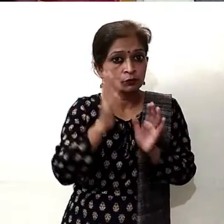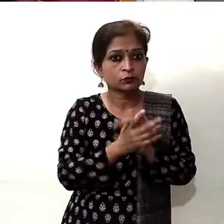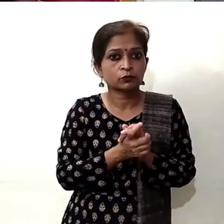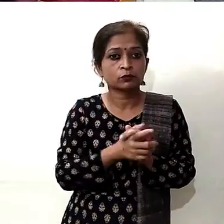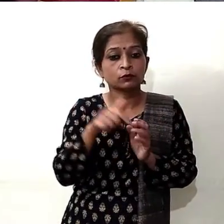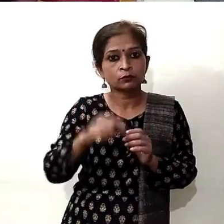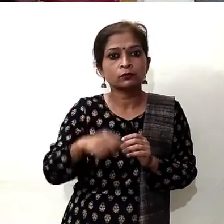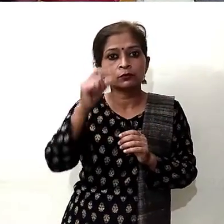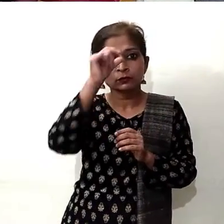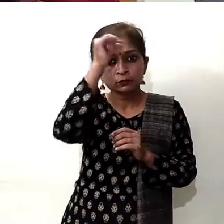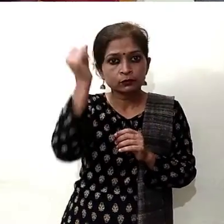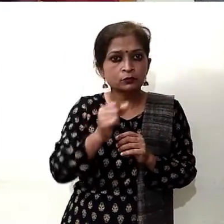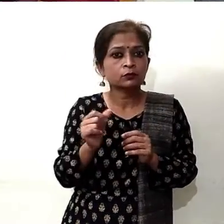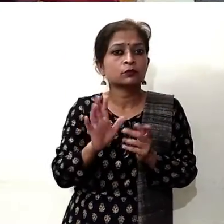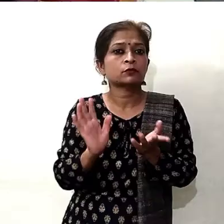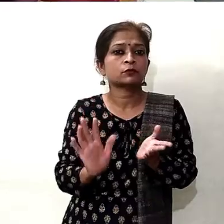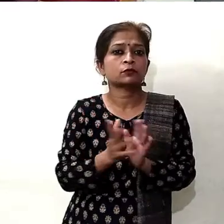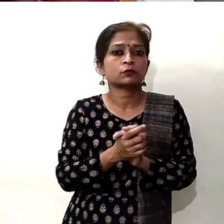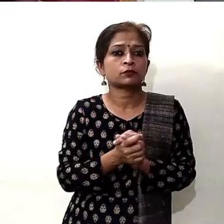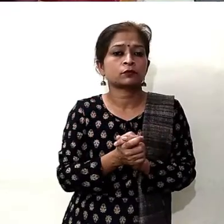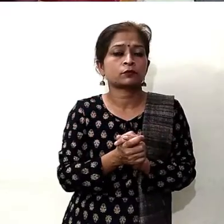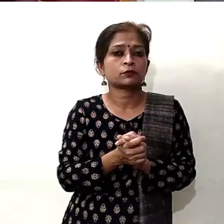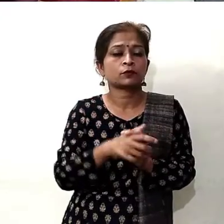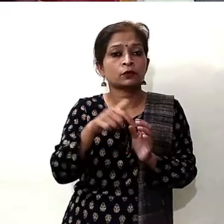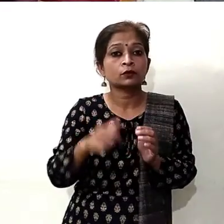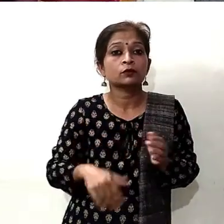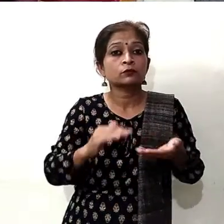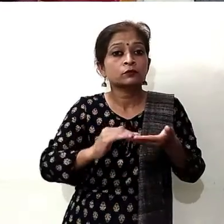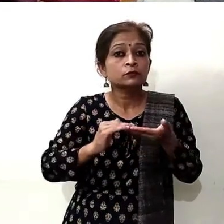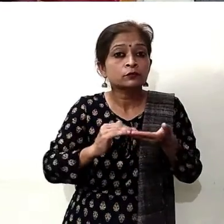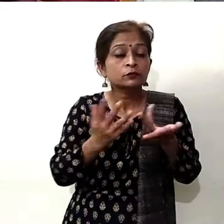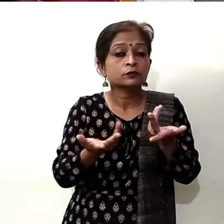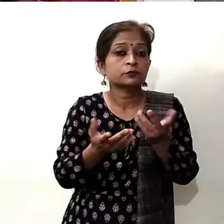की विवाह तो